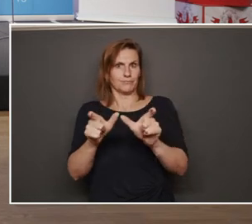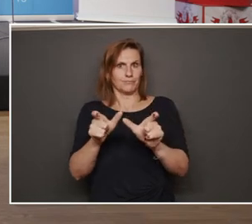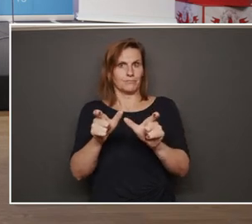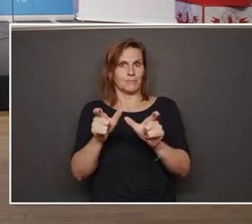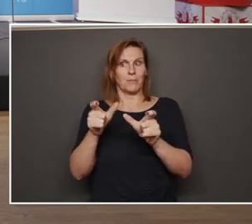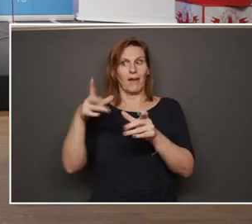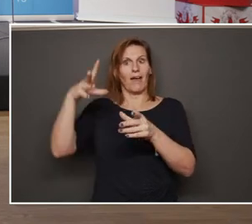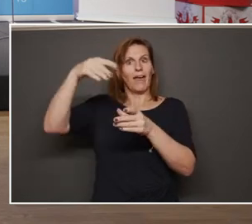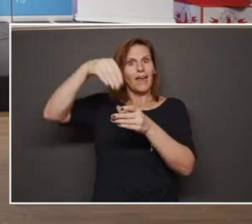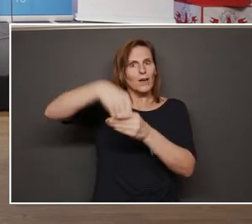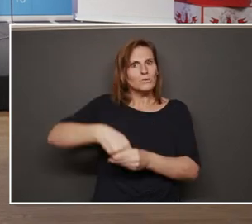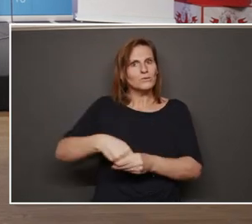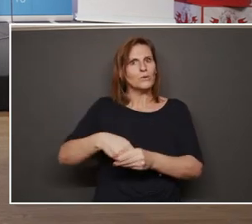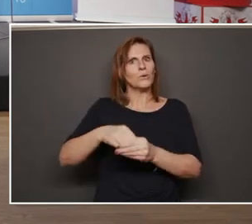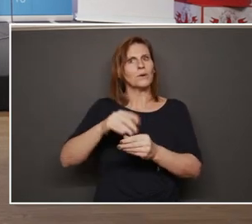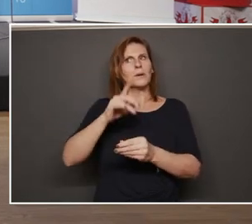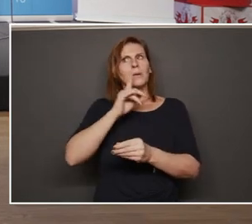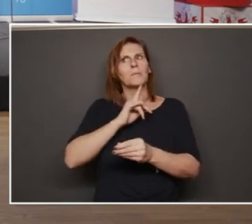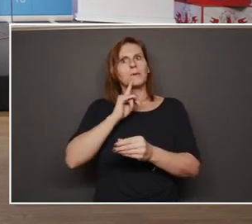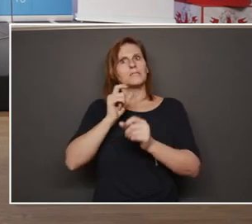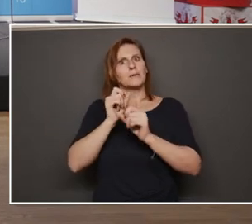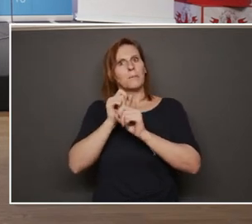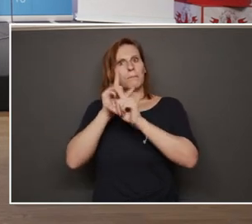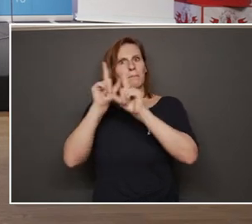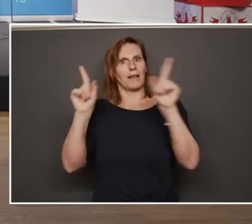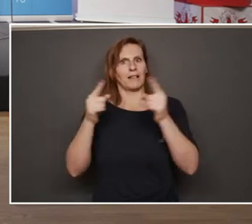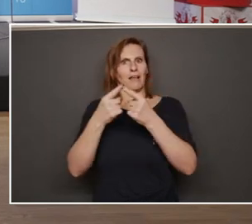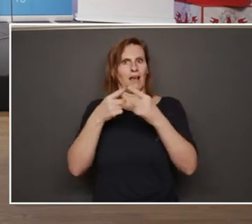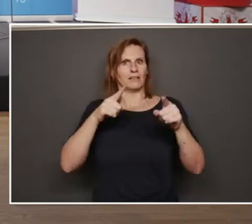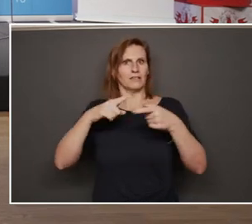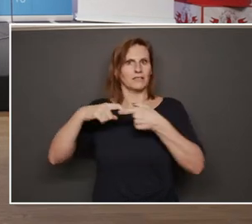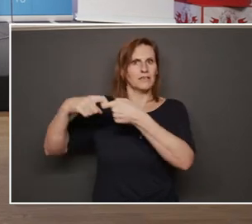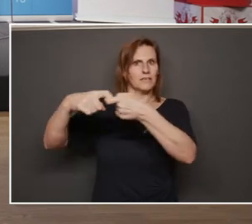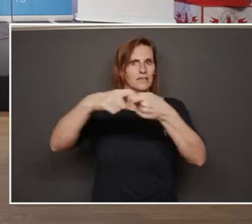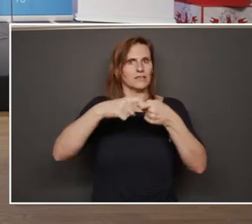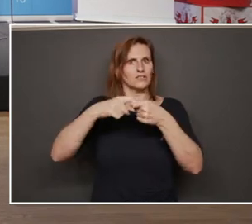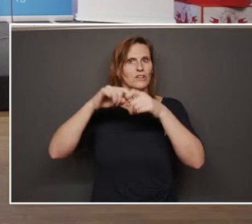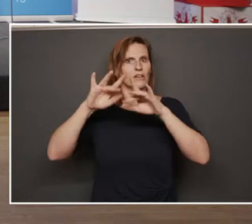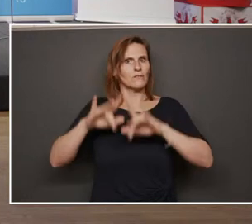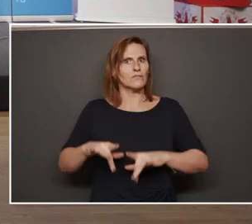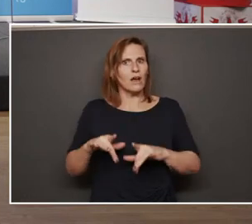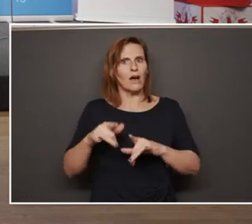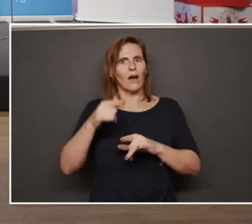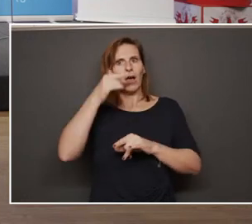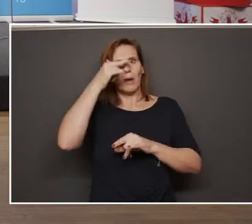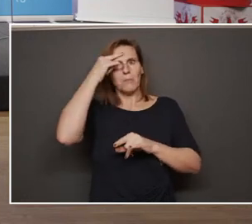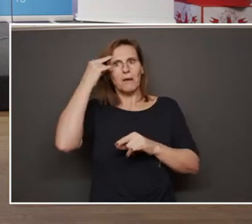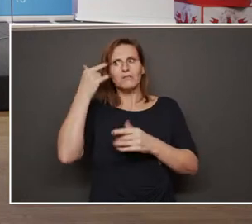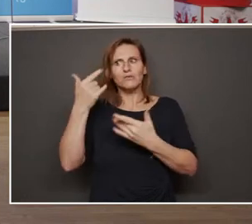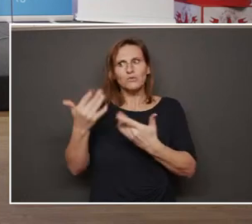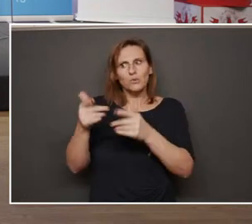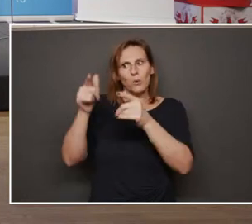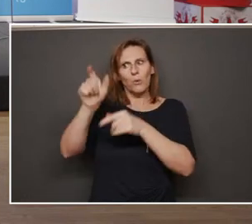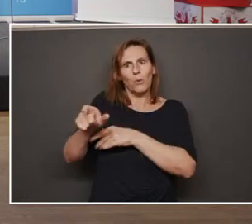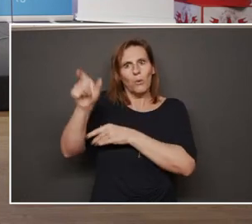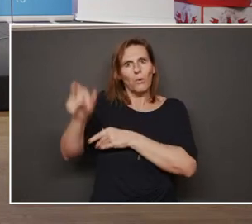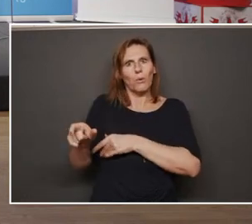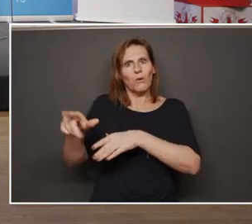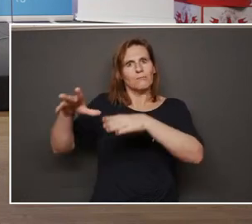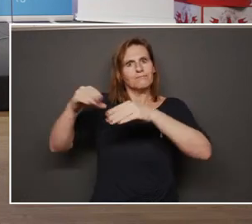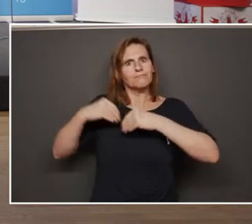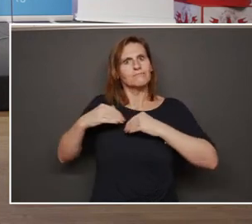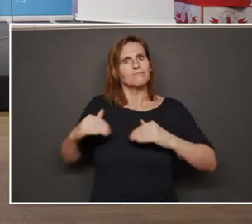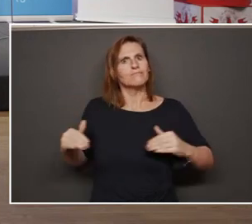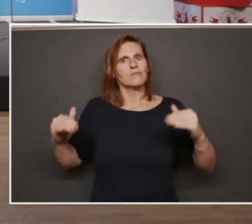Inklusion hingegen beschreibt eine Gesellschaft, in der Menschen akzeptiert werden und gleichberechtigt